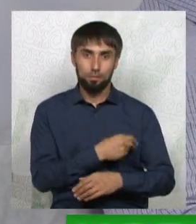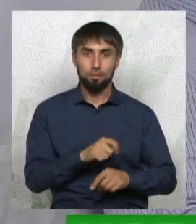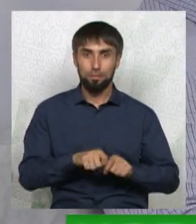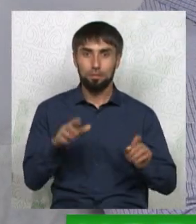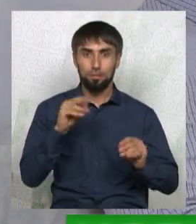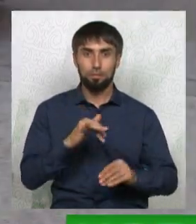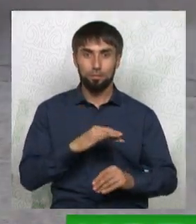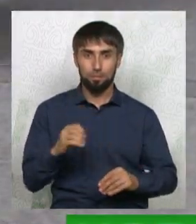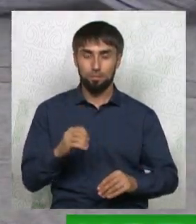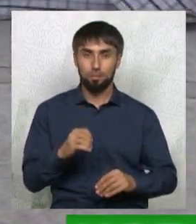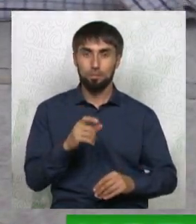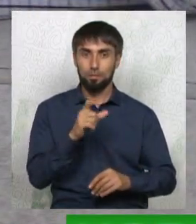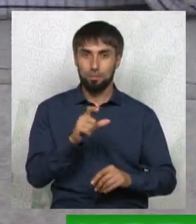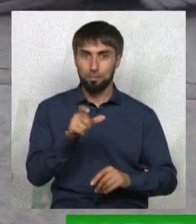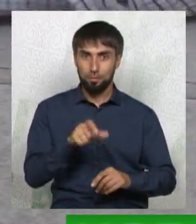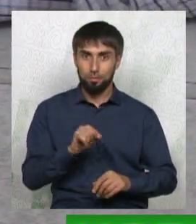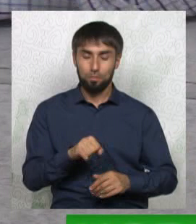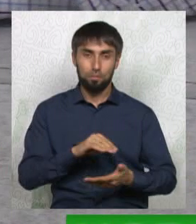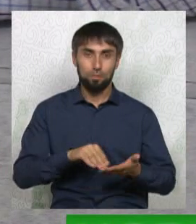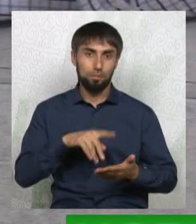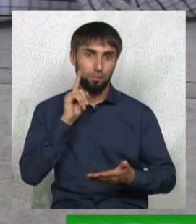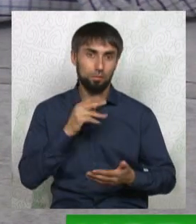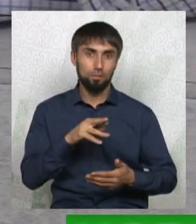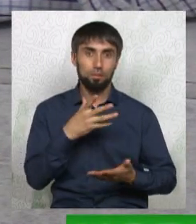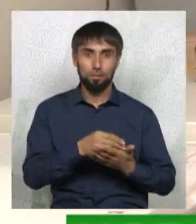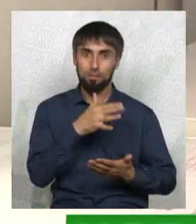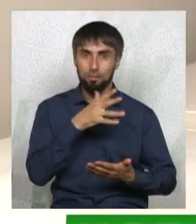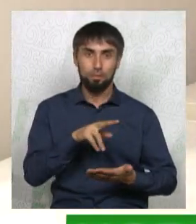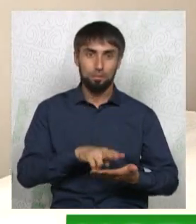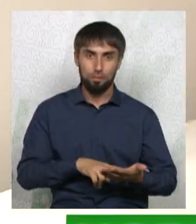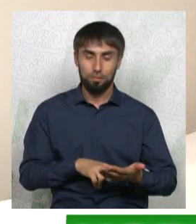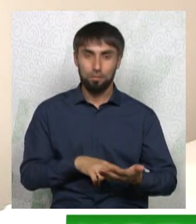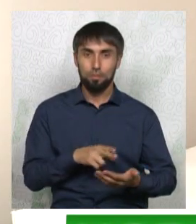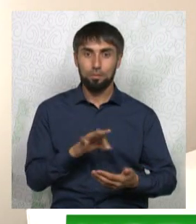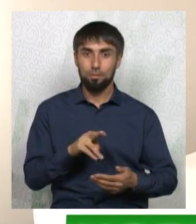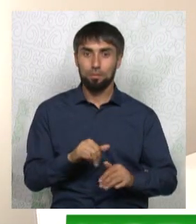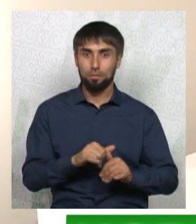созданы все условия. Пациент может записаться в любое удобное для себя время. В регистратуре ковид